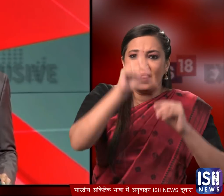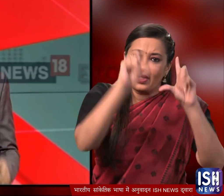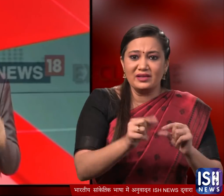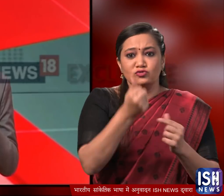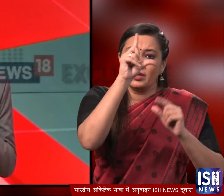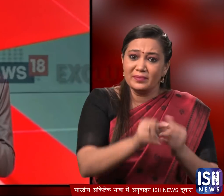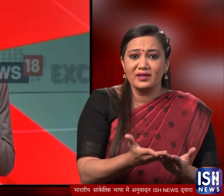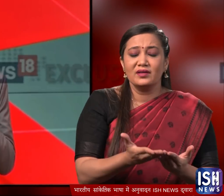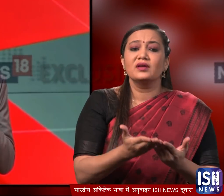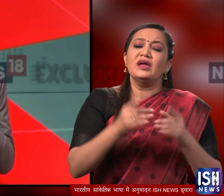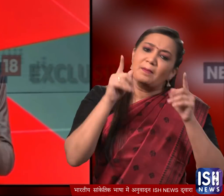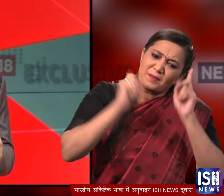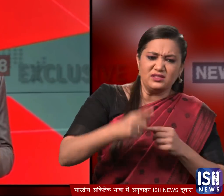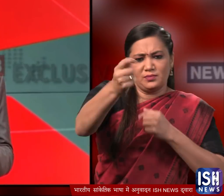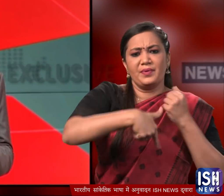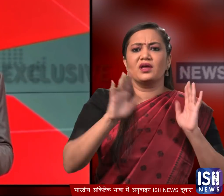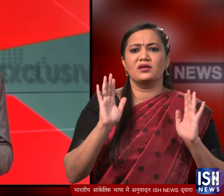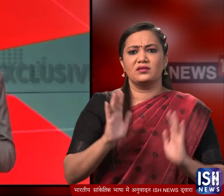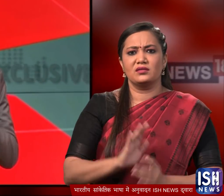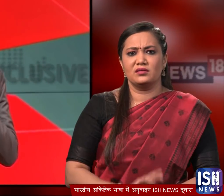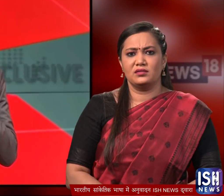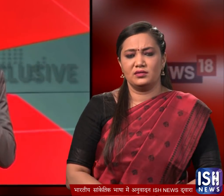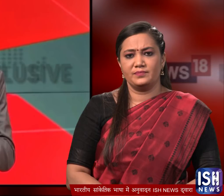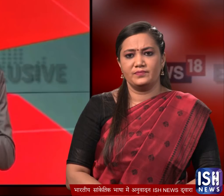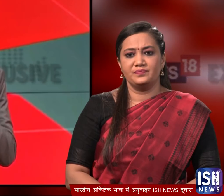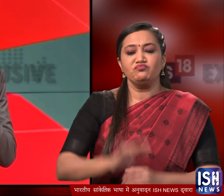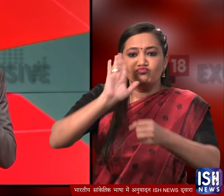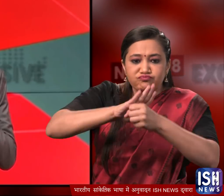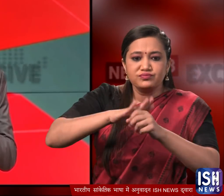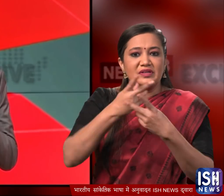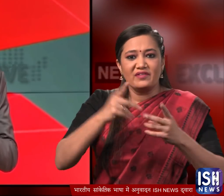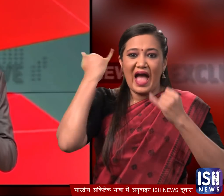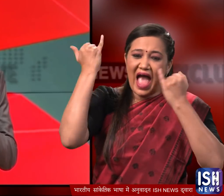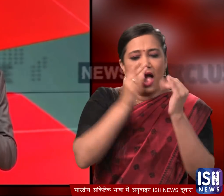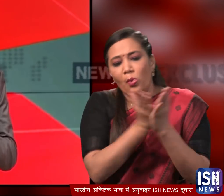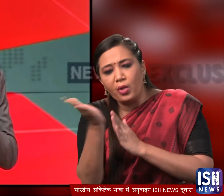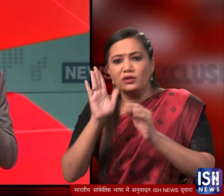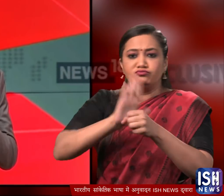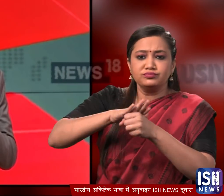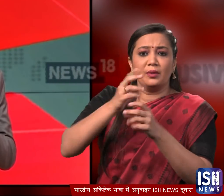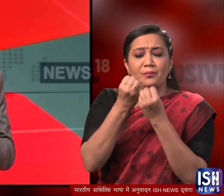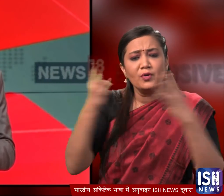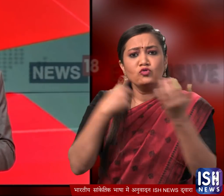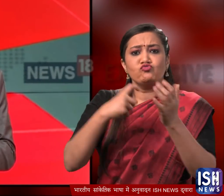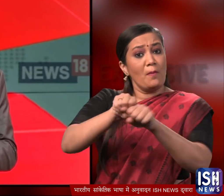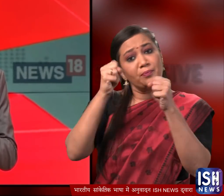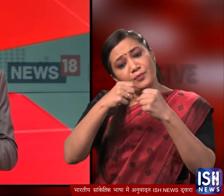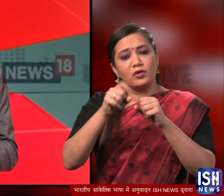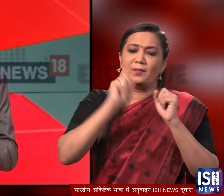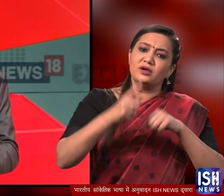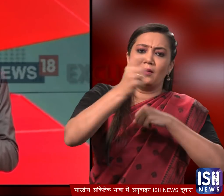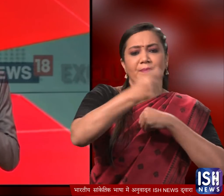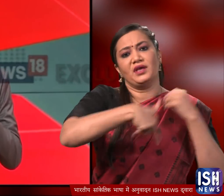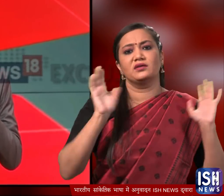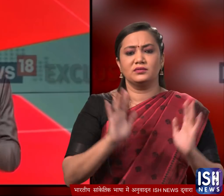भी दी जाती है। उसकी वसूली उन तमाम लोगों से ली जानी चाहिए जिन्होंने किसान आंदोलन के नाम पर अपने ट्रैक्टर से सारे